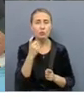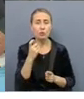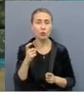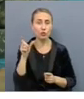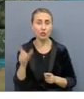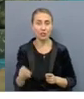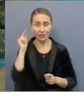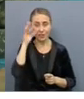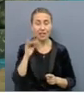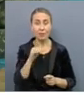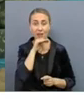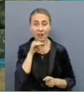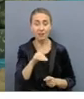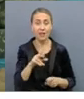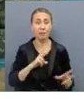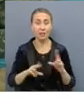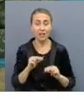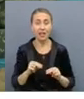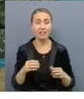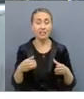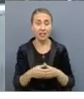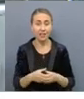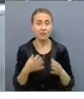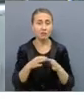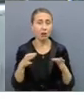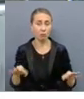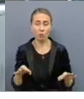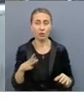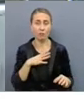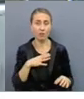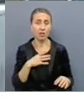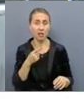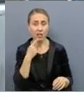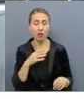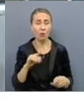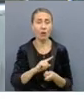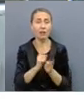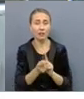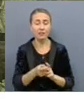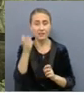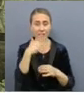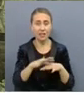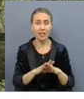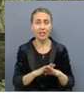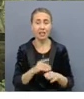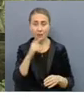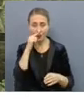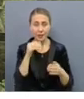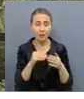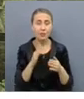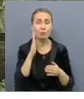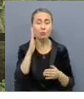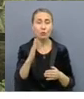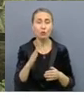и профессорско-преподавательский состав. В свободном формате говорилось о реформах в стране и предстоящем воплощении намеченных президентом